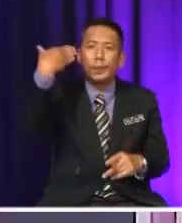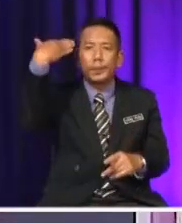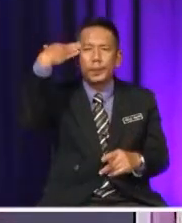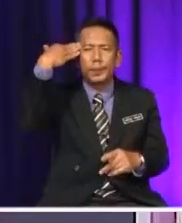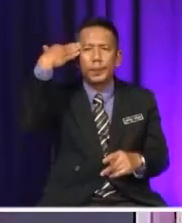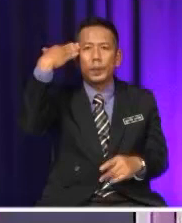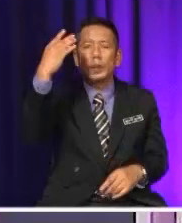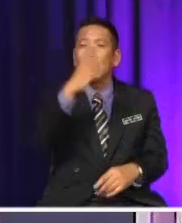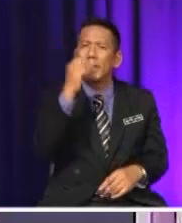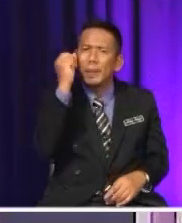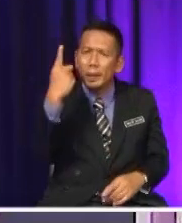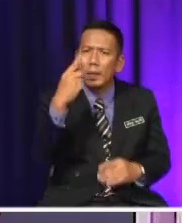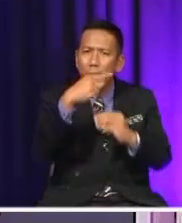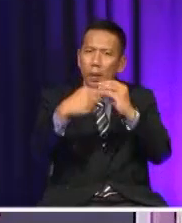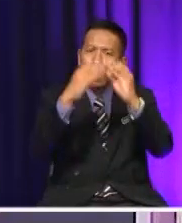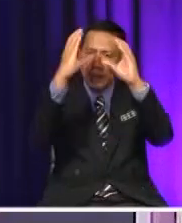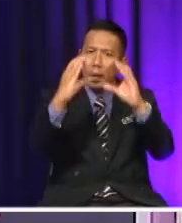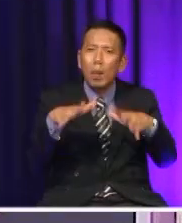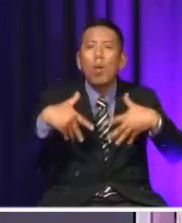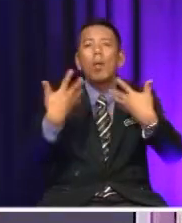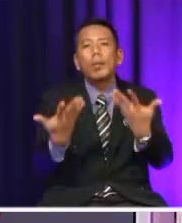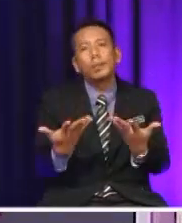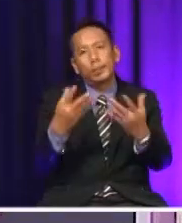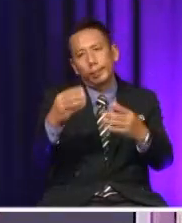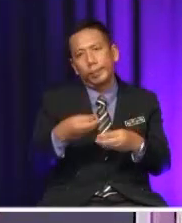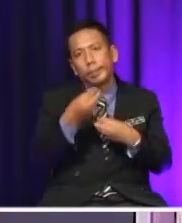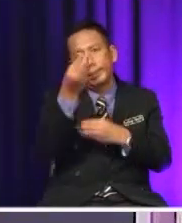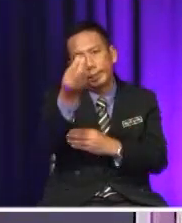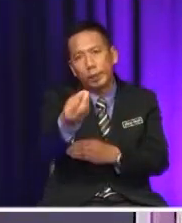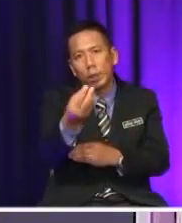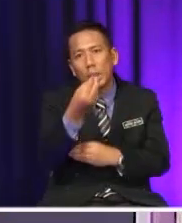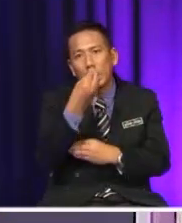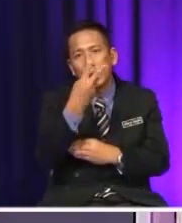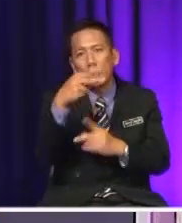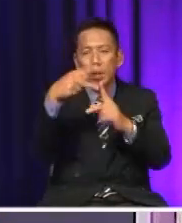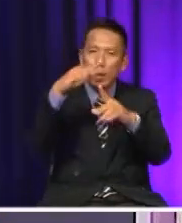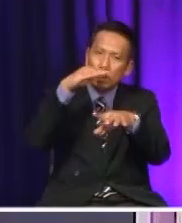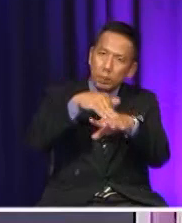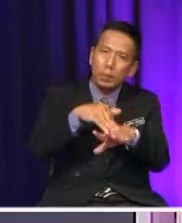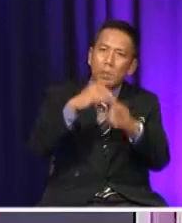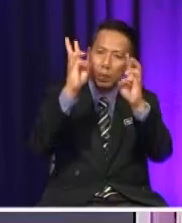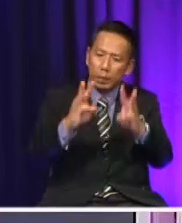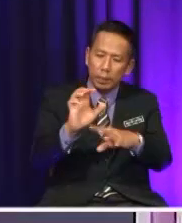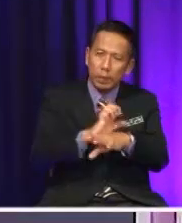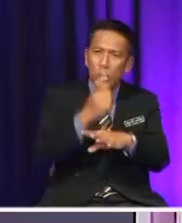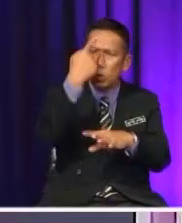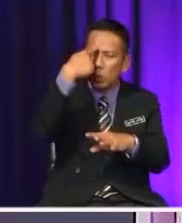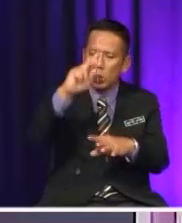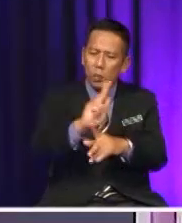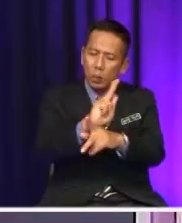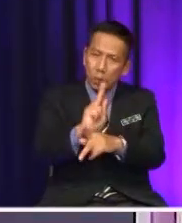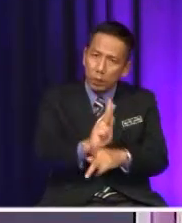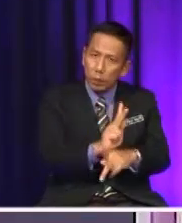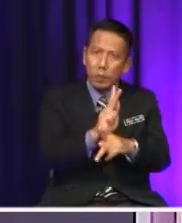tentang caranya bagaimana untuk memberi makan karena ianya penting untuk warga emas bagi menjamin pemakaman yang